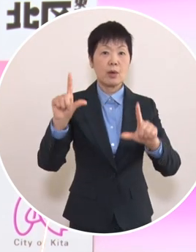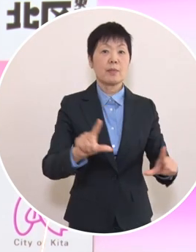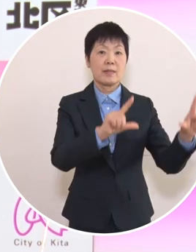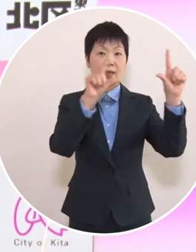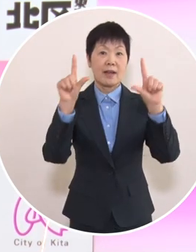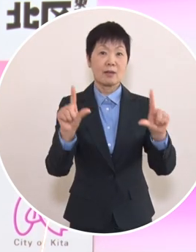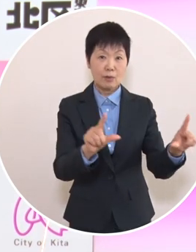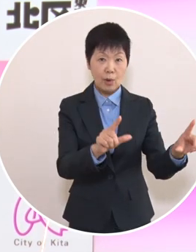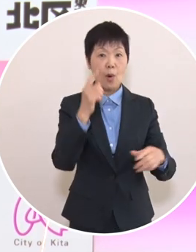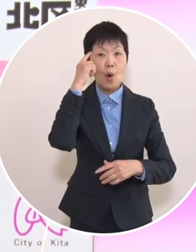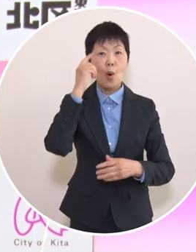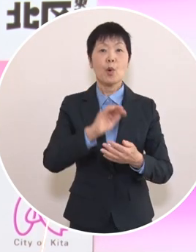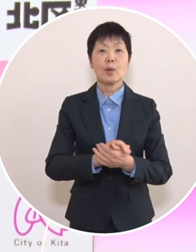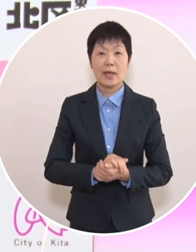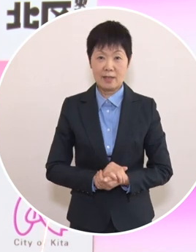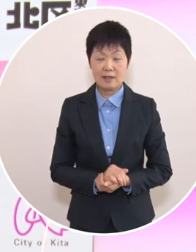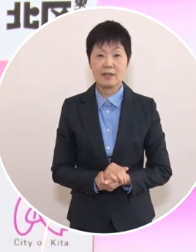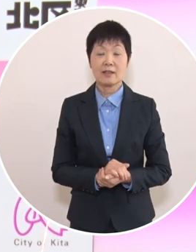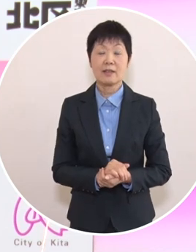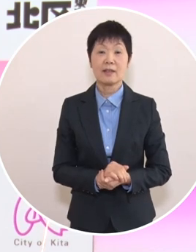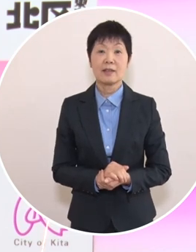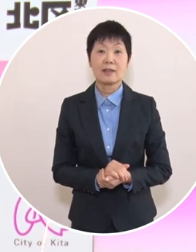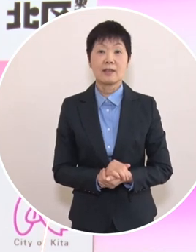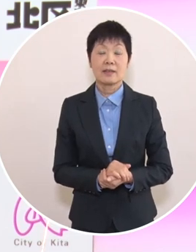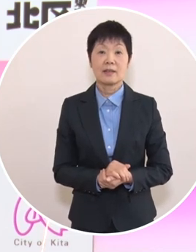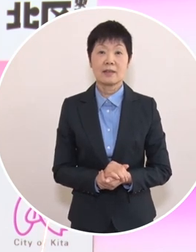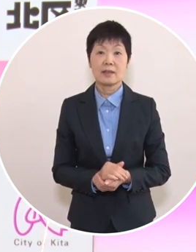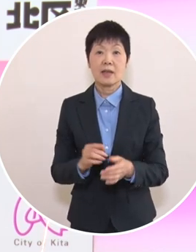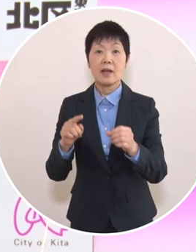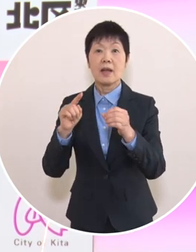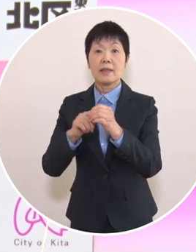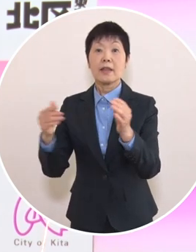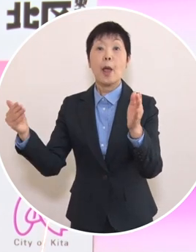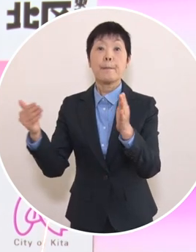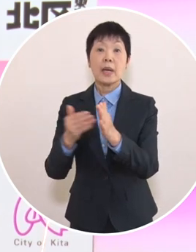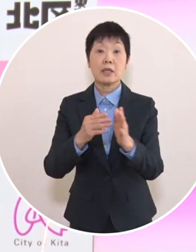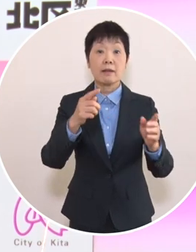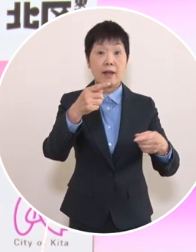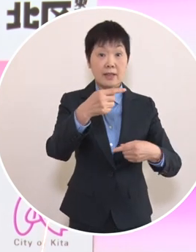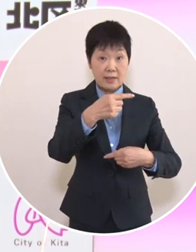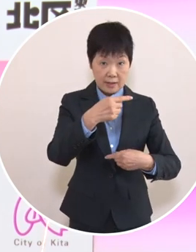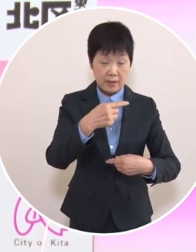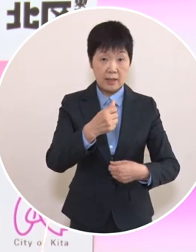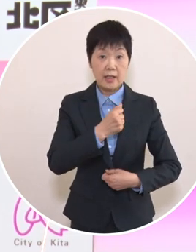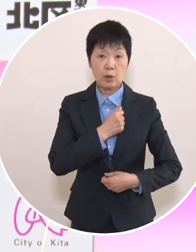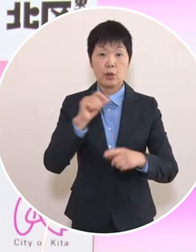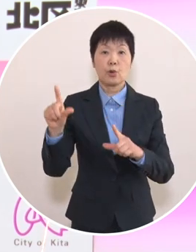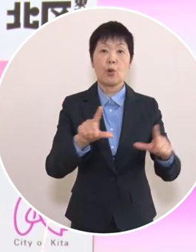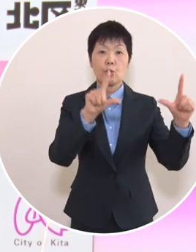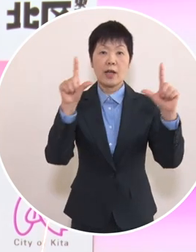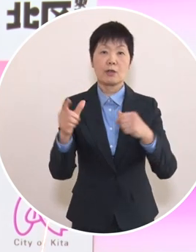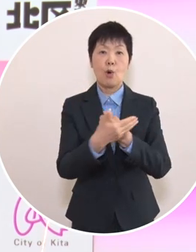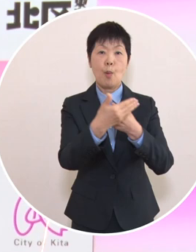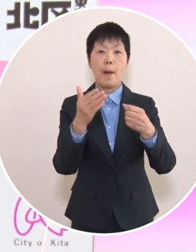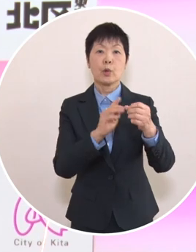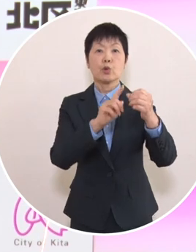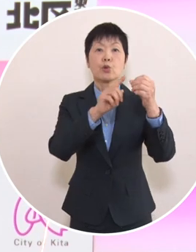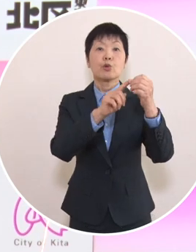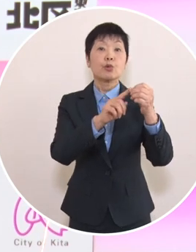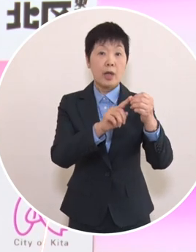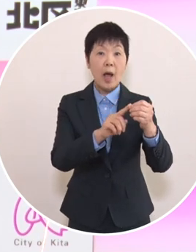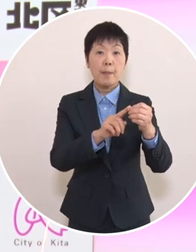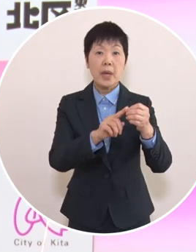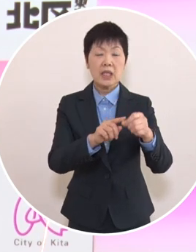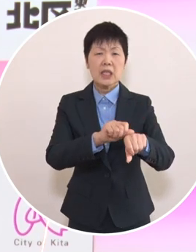ならないことと存じますまた年末年始も命と暮らしを守るため